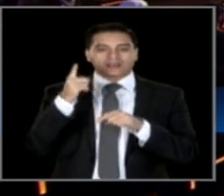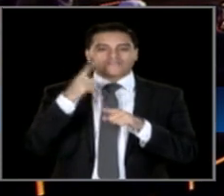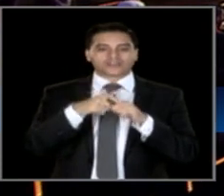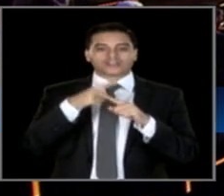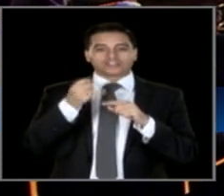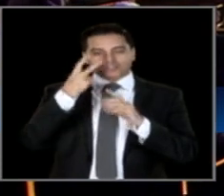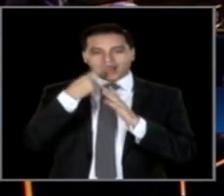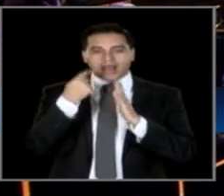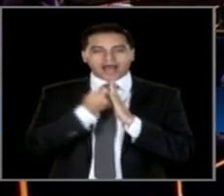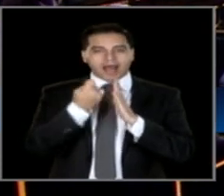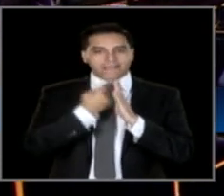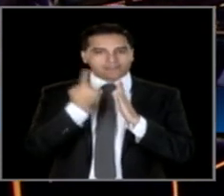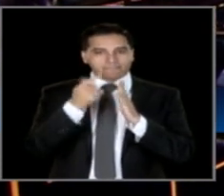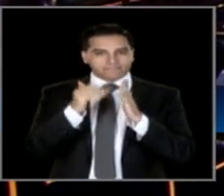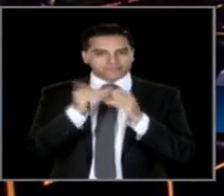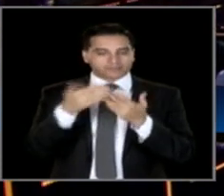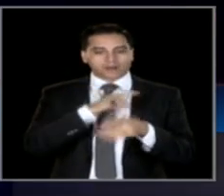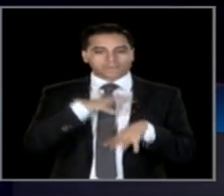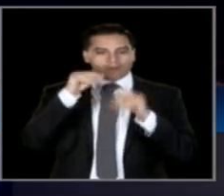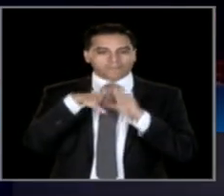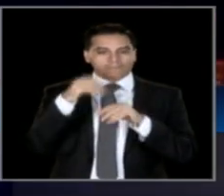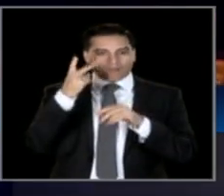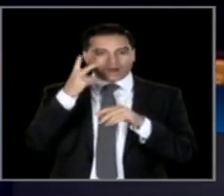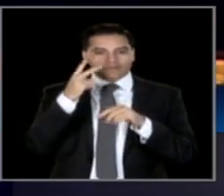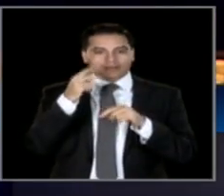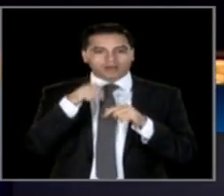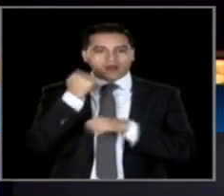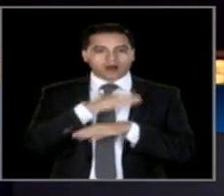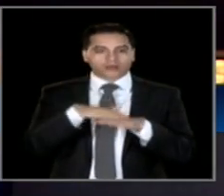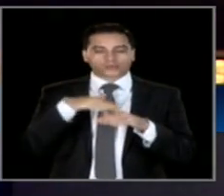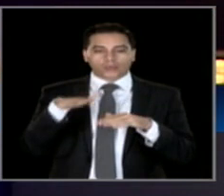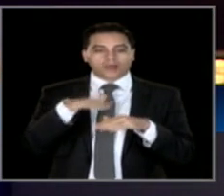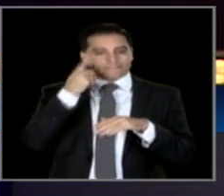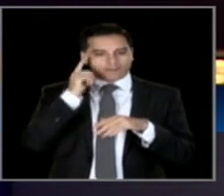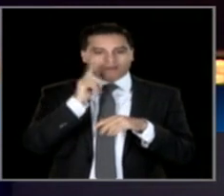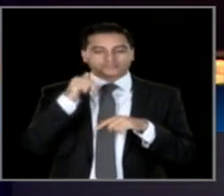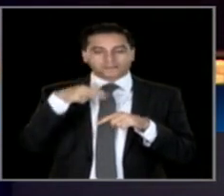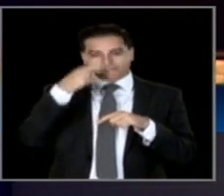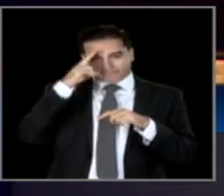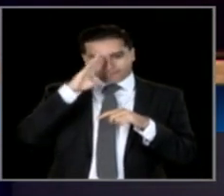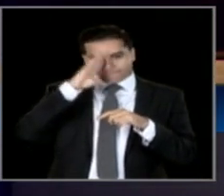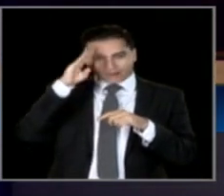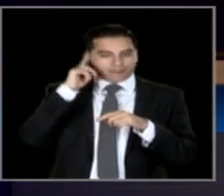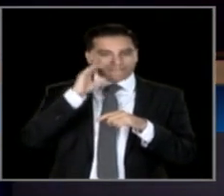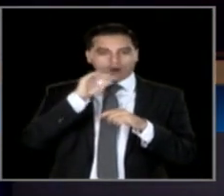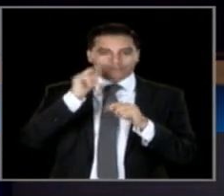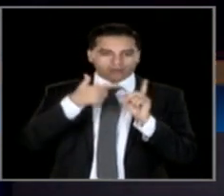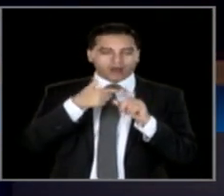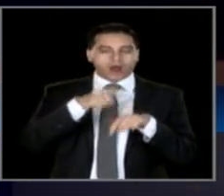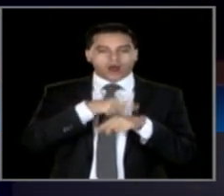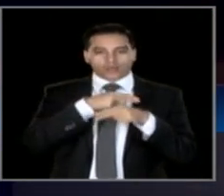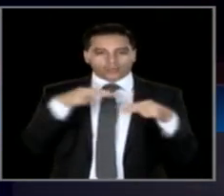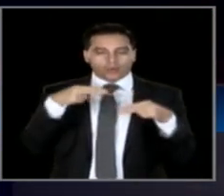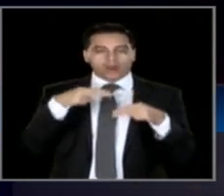عاميه مصري راحل مؤلف ديوان الارض والعيال، فمن هو؟ باص. من هو الملك صاحب ثاني اطول فتره حكم